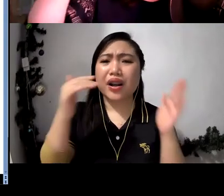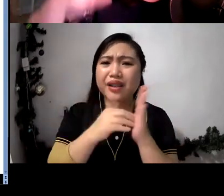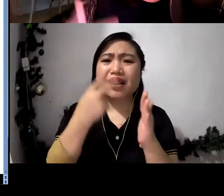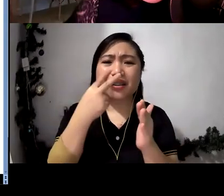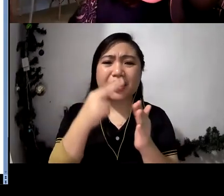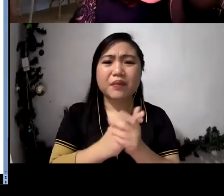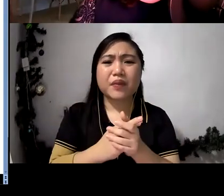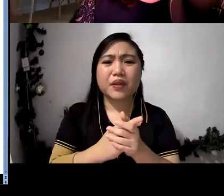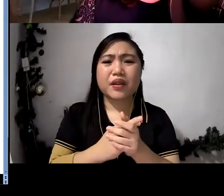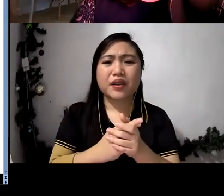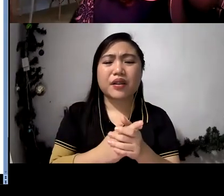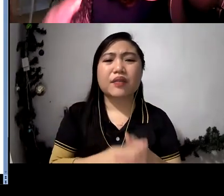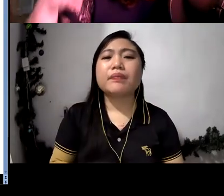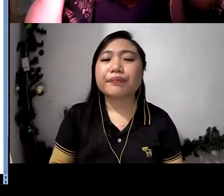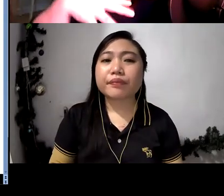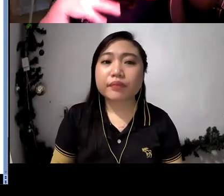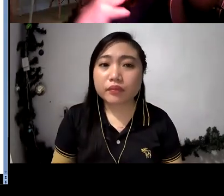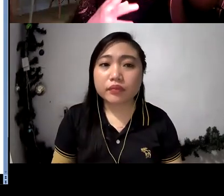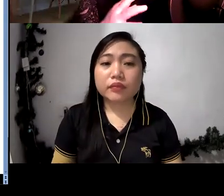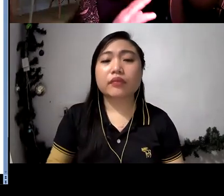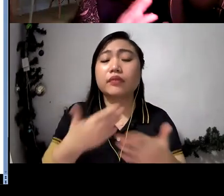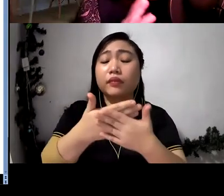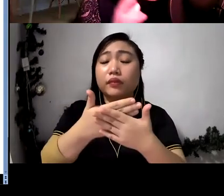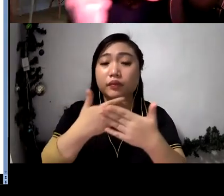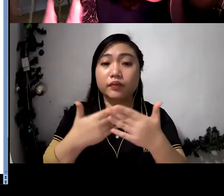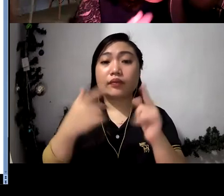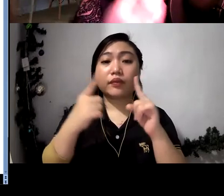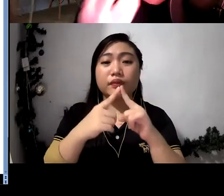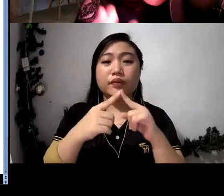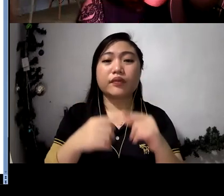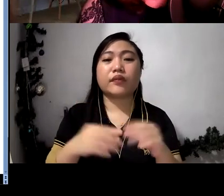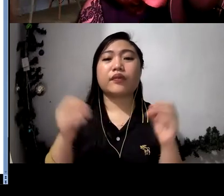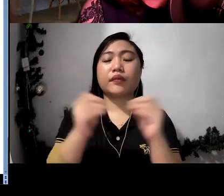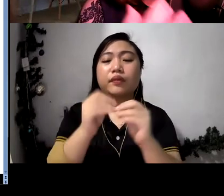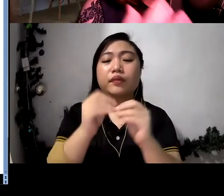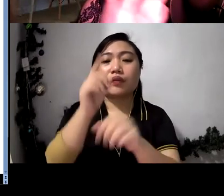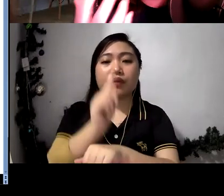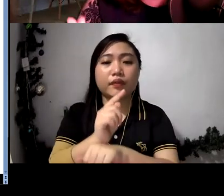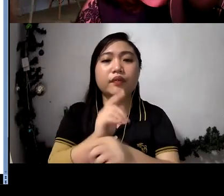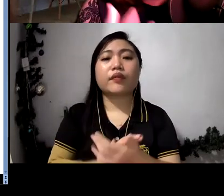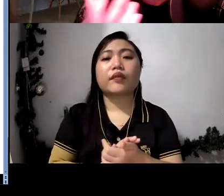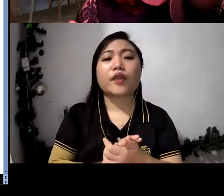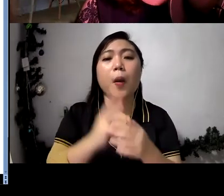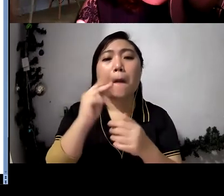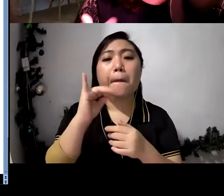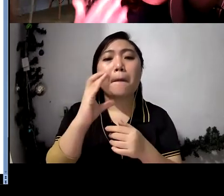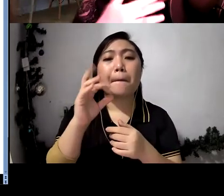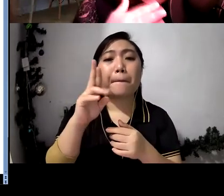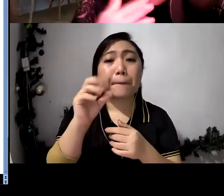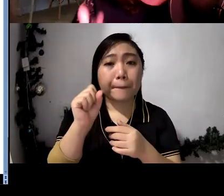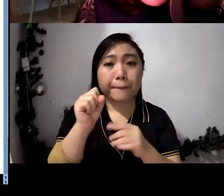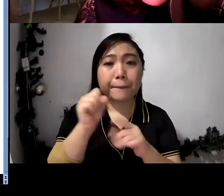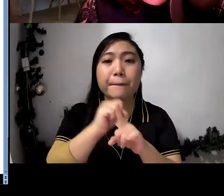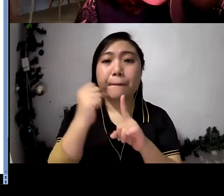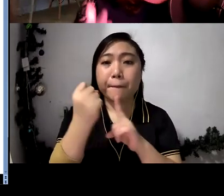gender dimension yan. No? Again, going back to the more traditional, no, micro situation sa